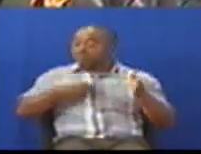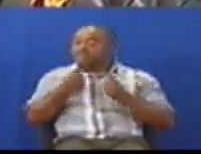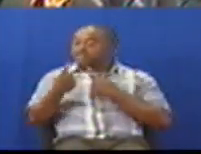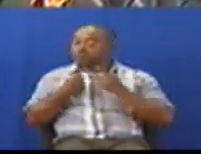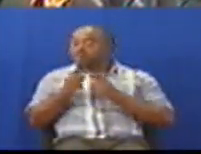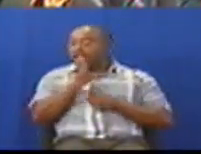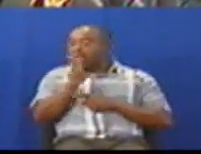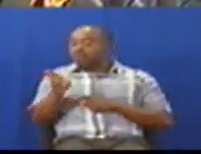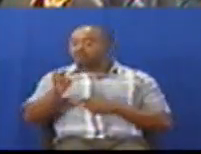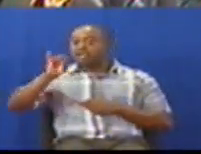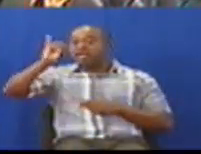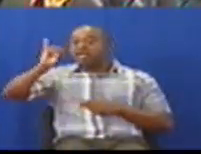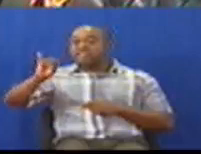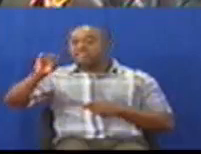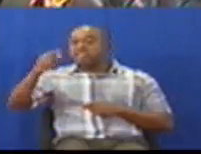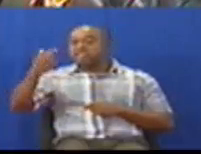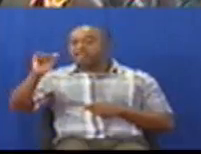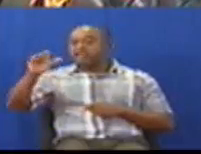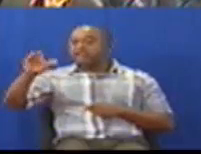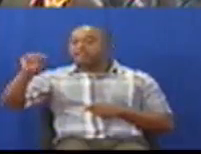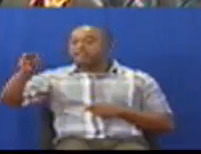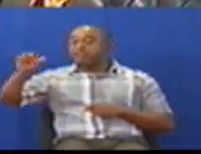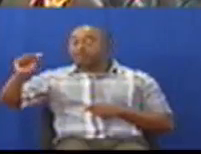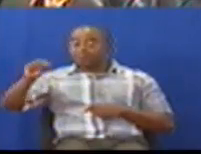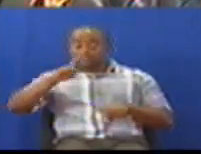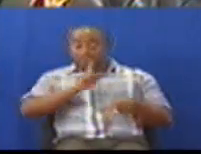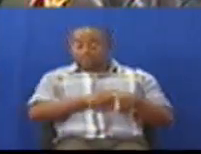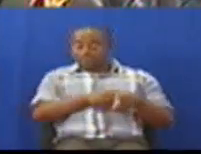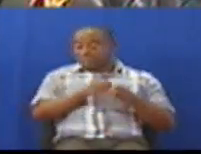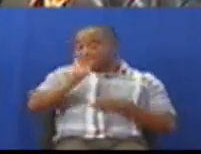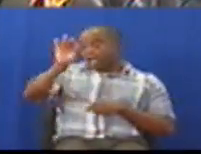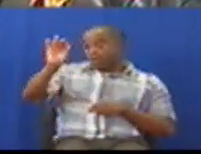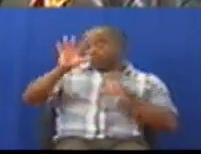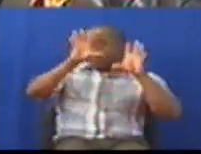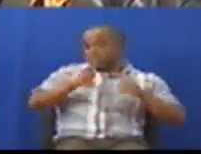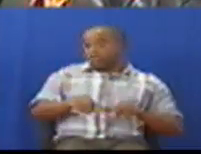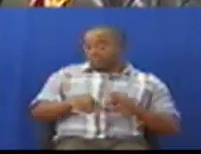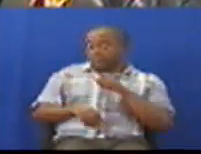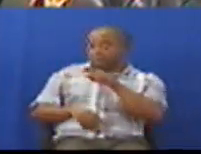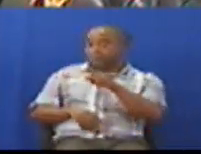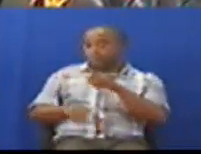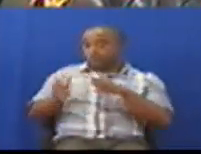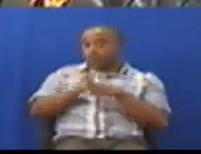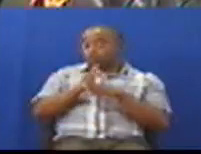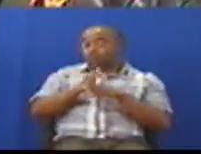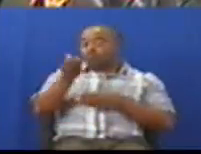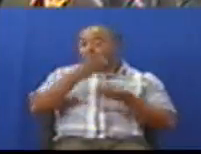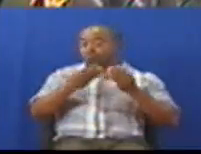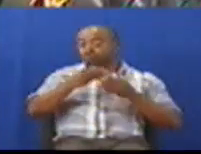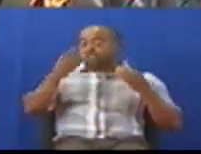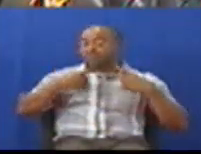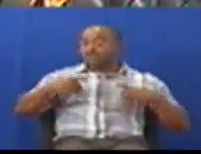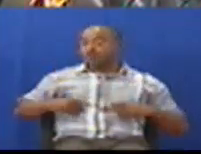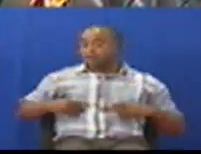Kwa hivyo wakati akipewa taarifa hiyo badala ya kujibu vile alivyoulizwa, kwa sababu